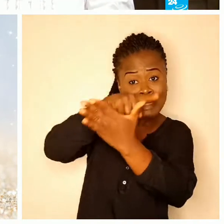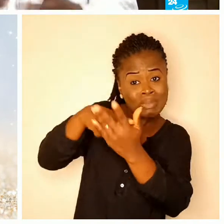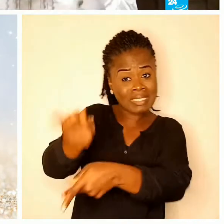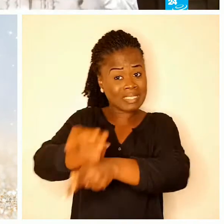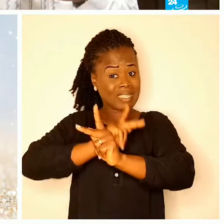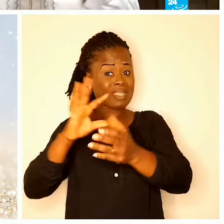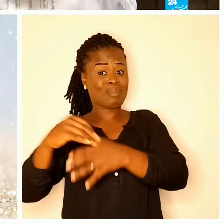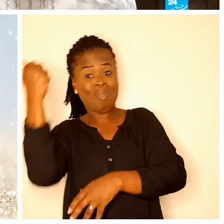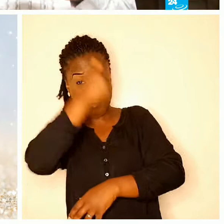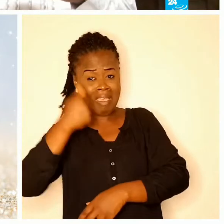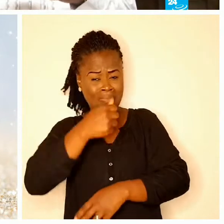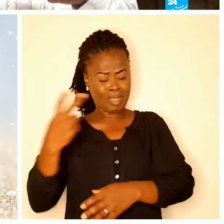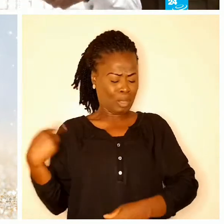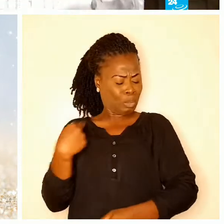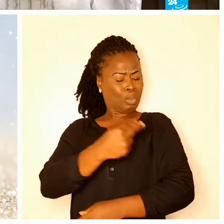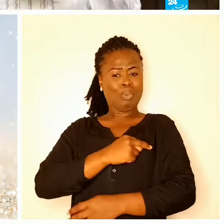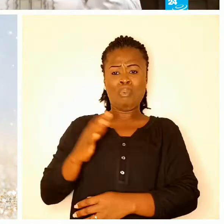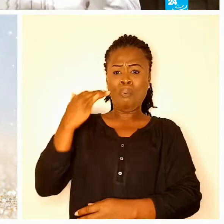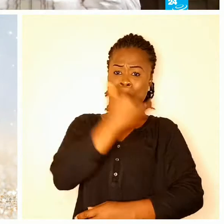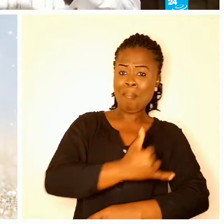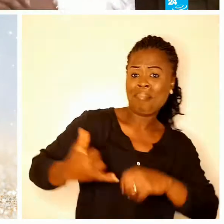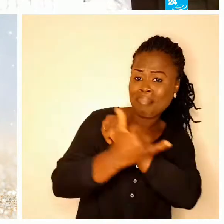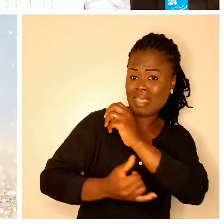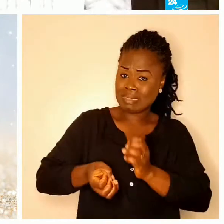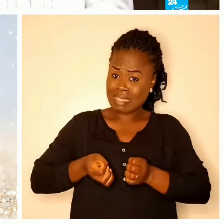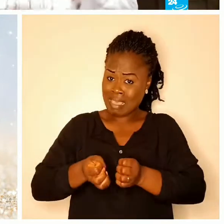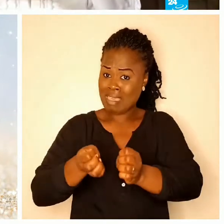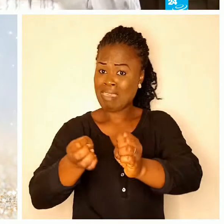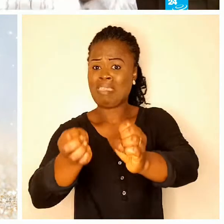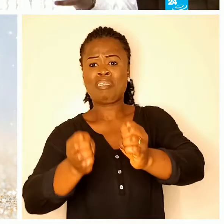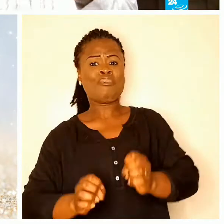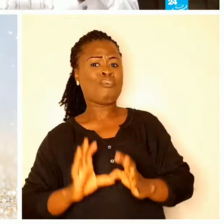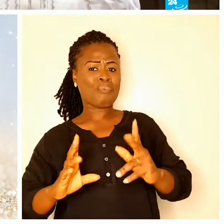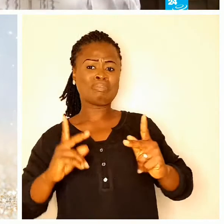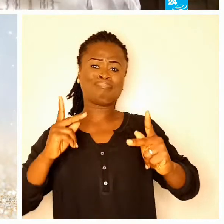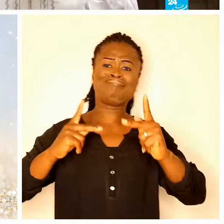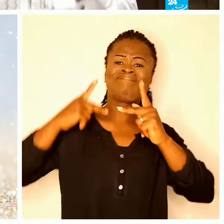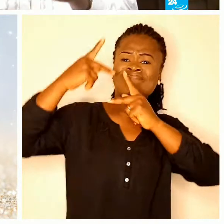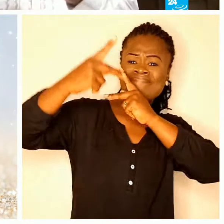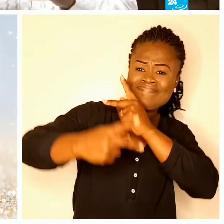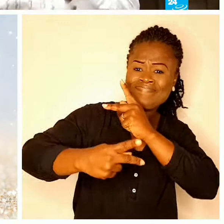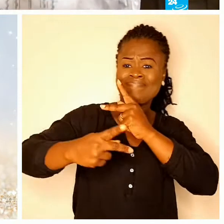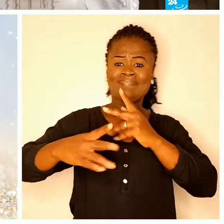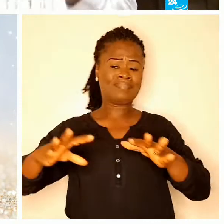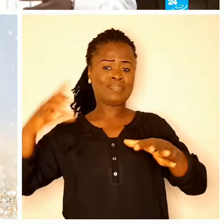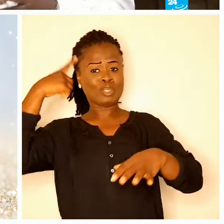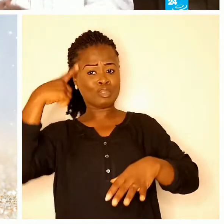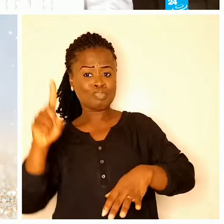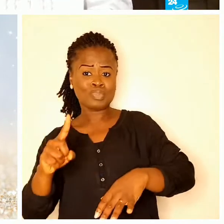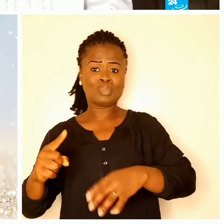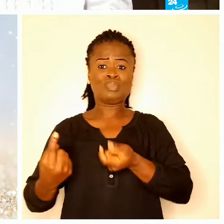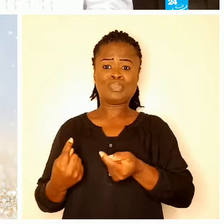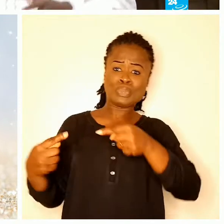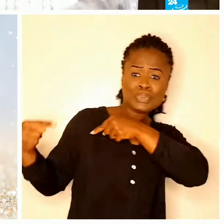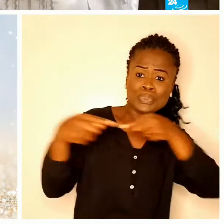moment où nos pays ont fait l'effort de mettre en place des plans de riposte et de manière appropriée, au moment où il le